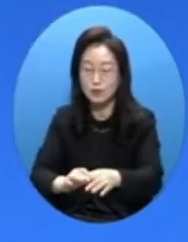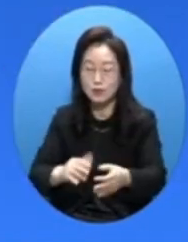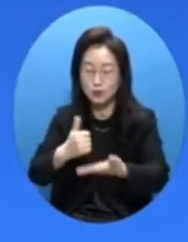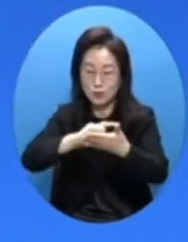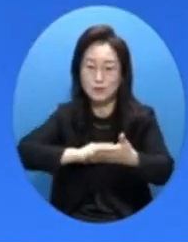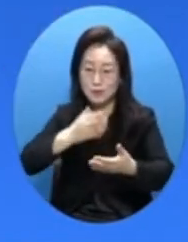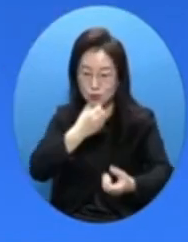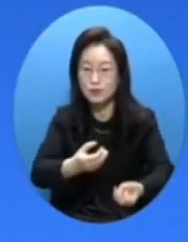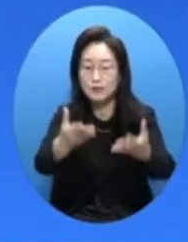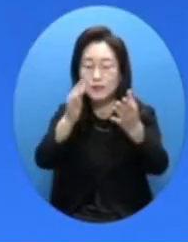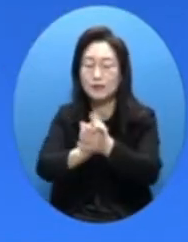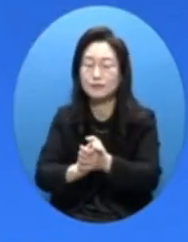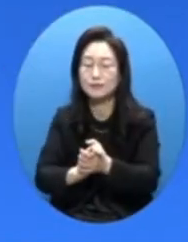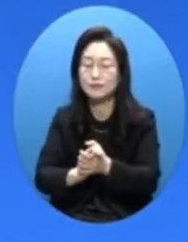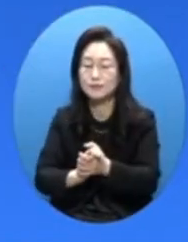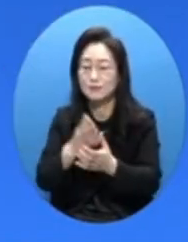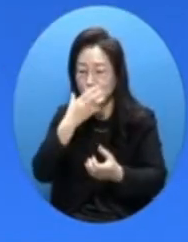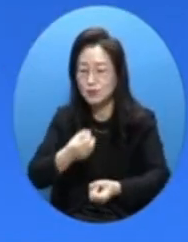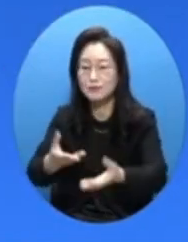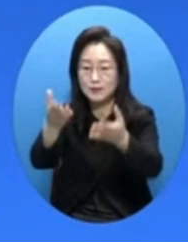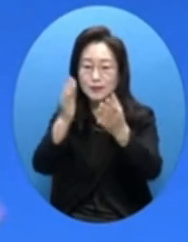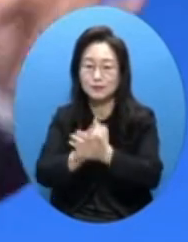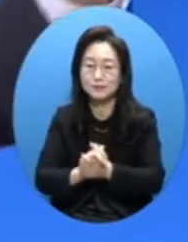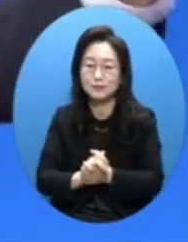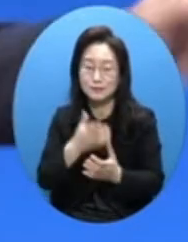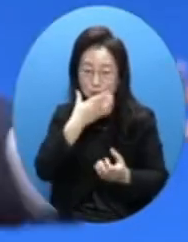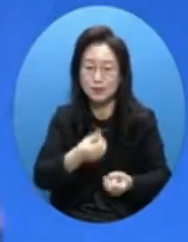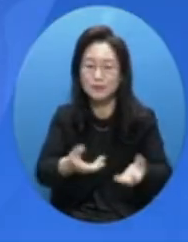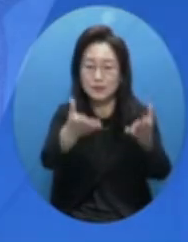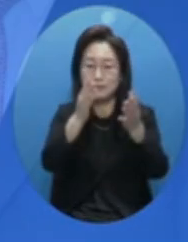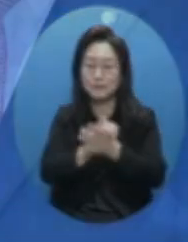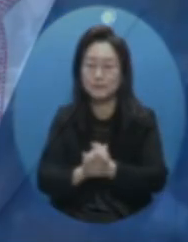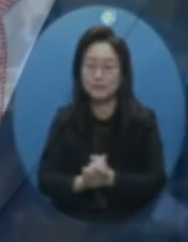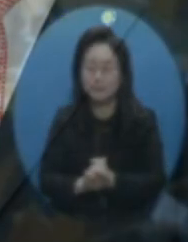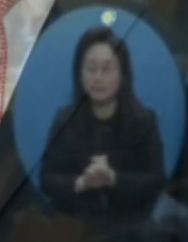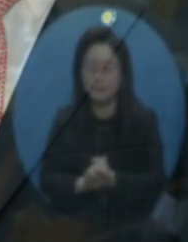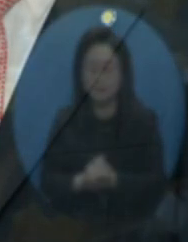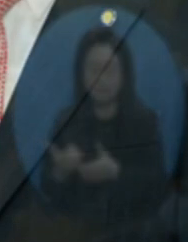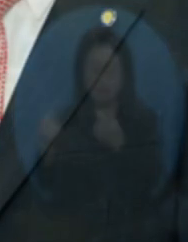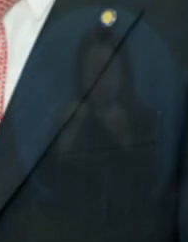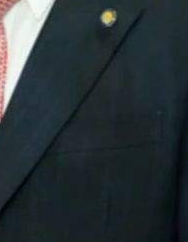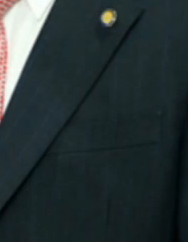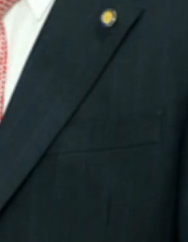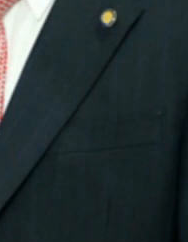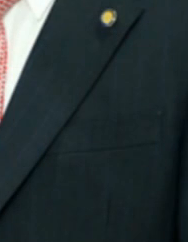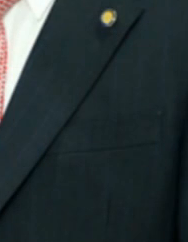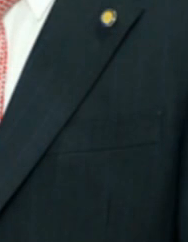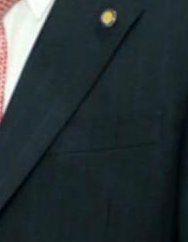주님의 이름으로 축원합니다. 축원합니다. 축원합니다. 기도하겠습니다.